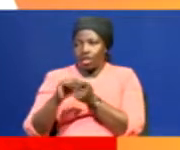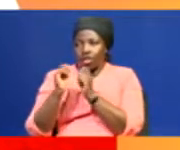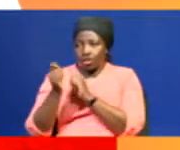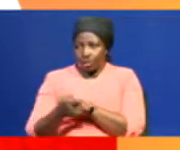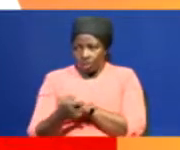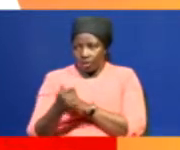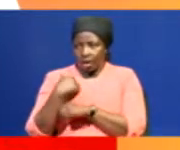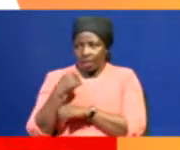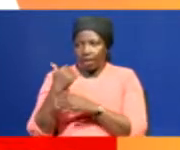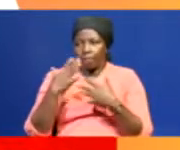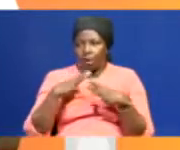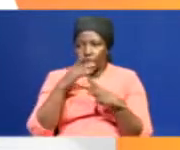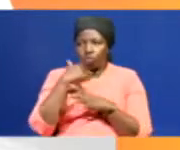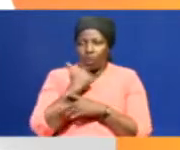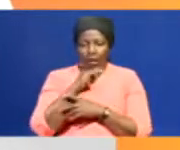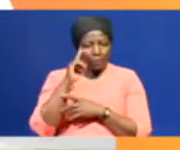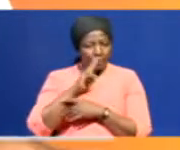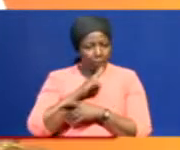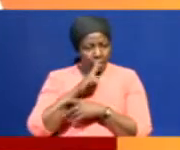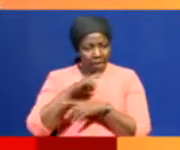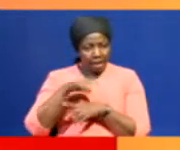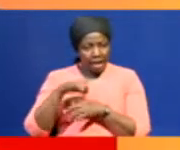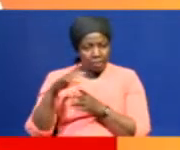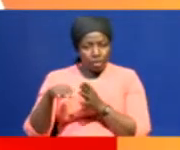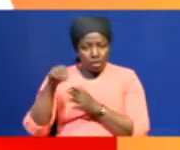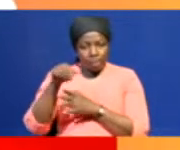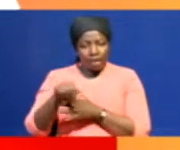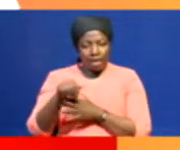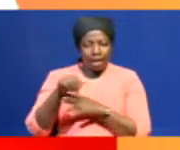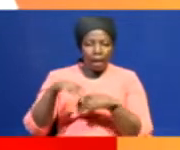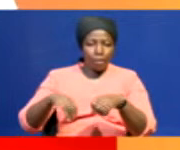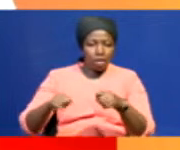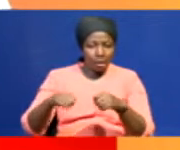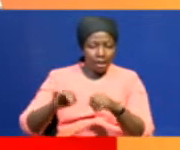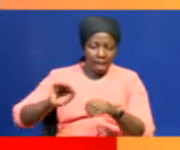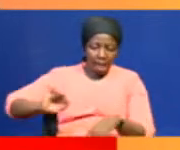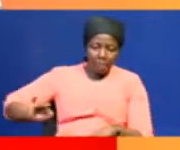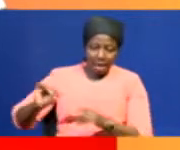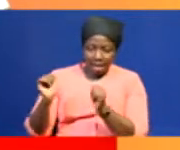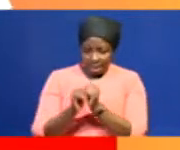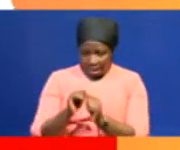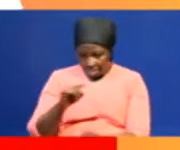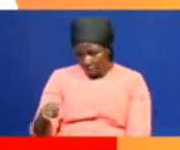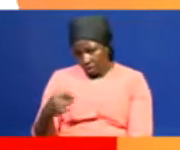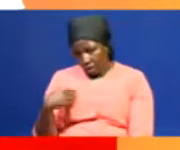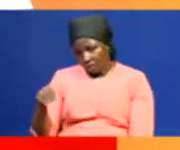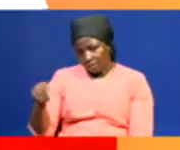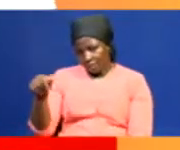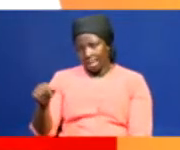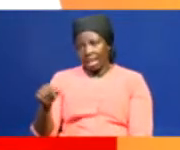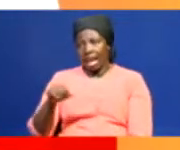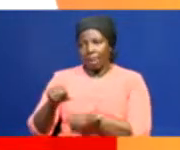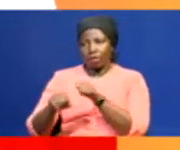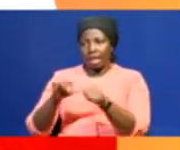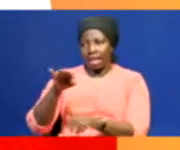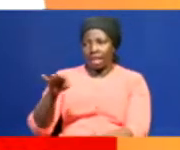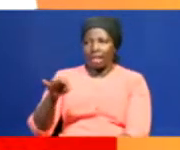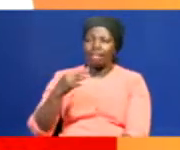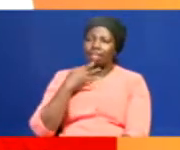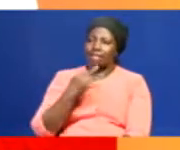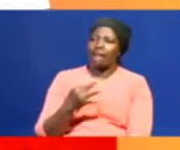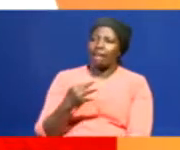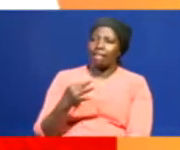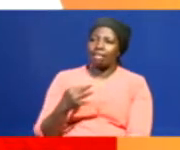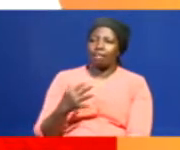notorious ya ati ukilipa pikipiki ukibakisha 10,000 na umelipa 300,000 wanakuja na kupokonywa. Na